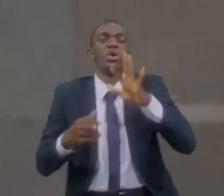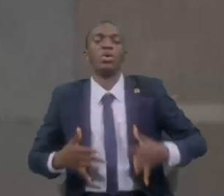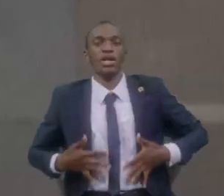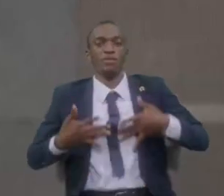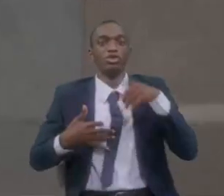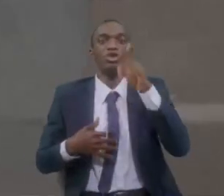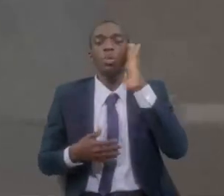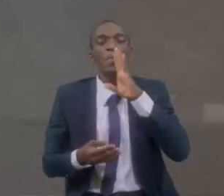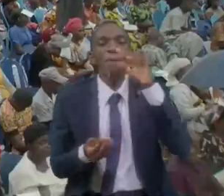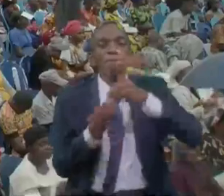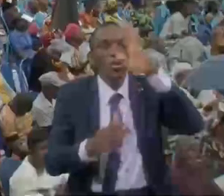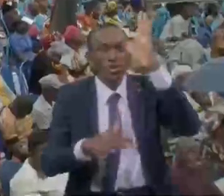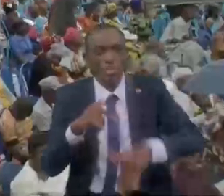que vainqueur au nom de Jésus.